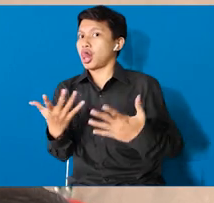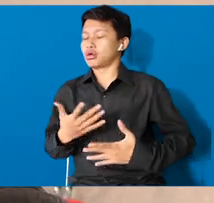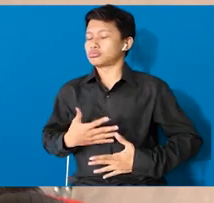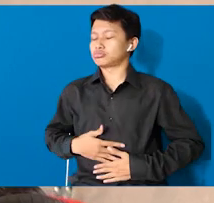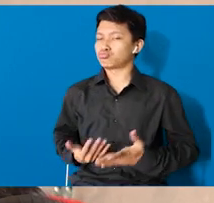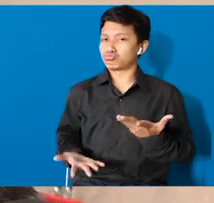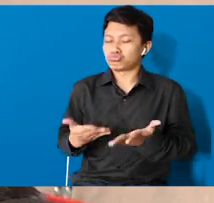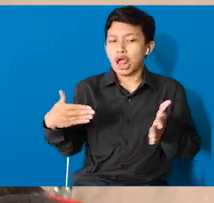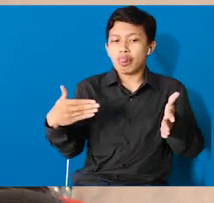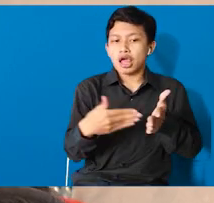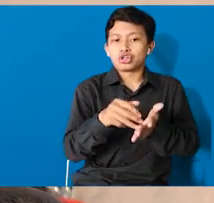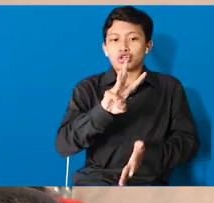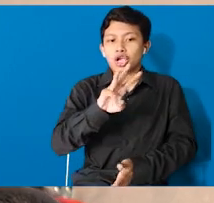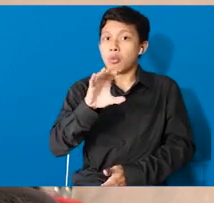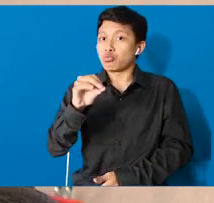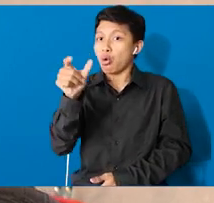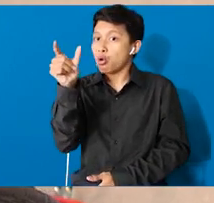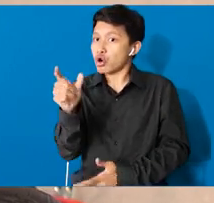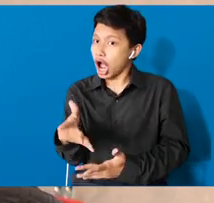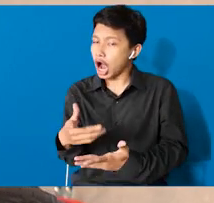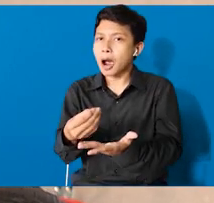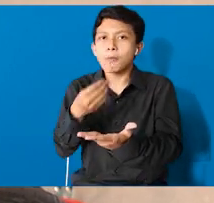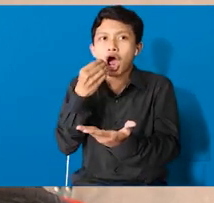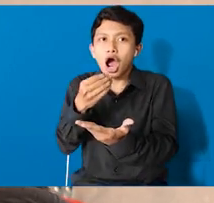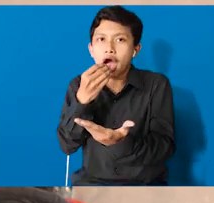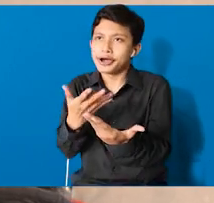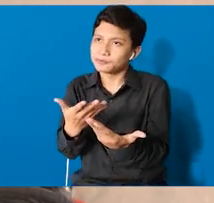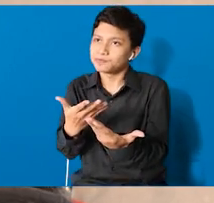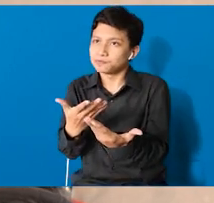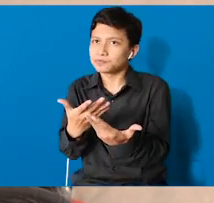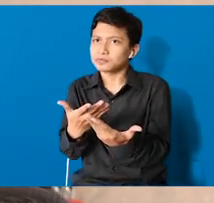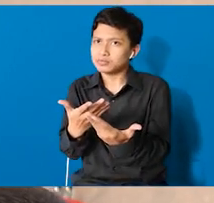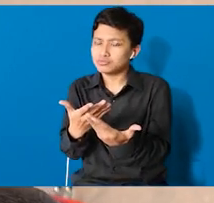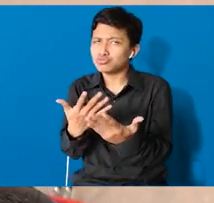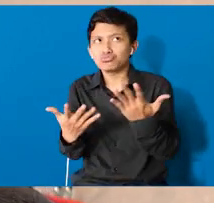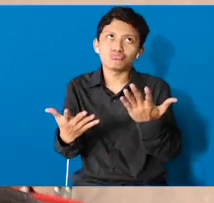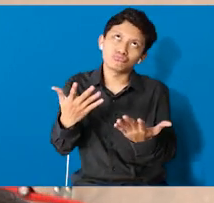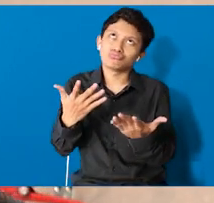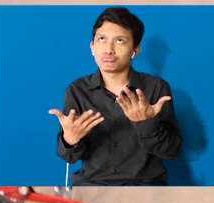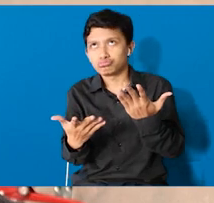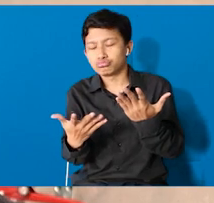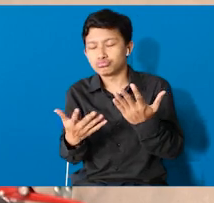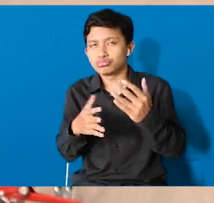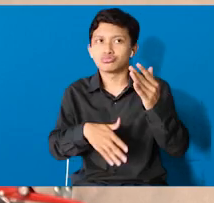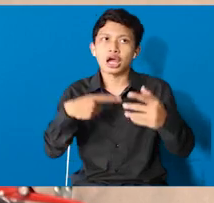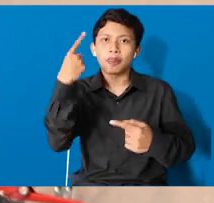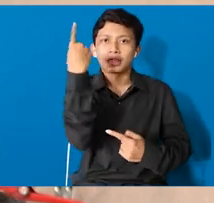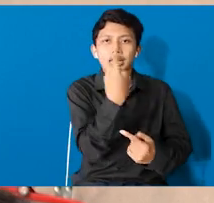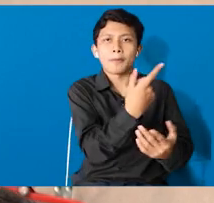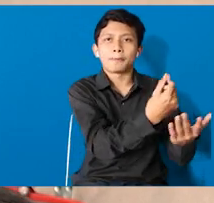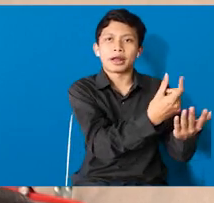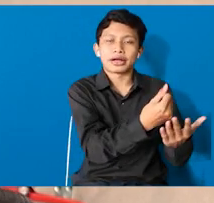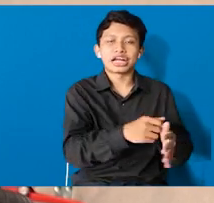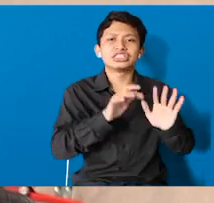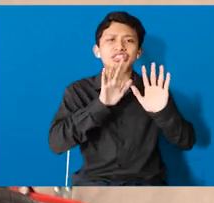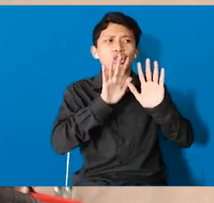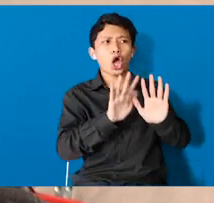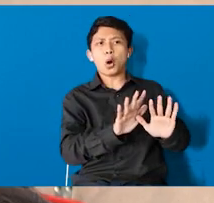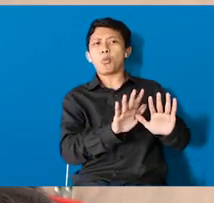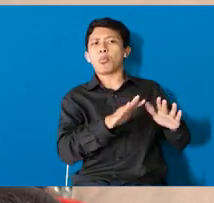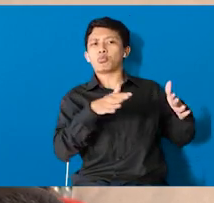dana 30 orang untuk pesan makanan dan sebagainya, suatu saat mungkin pendanaan itu akan di